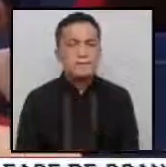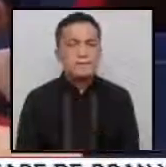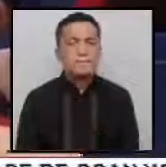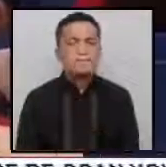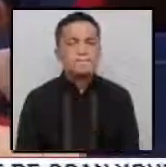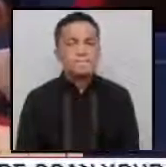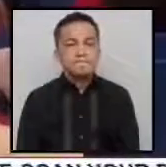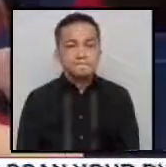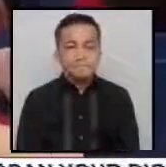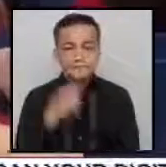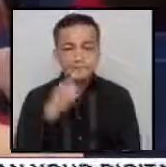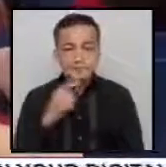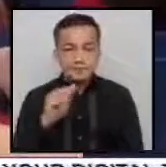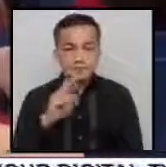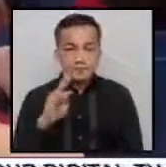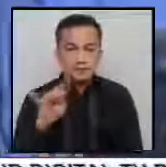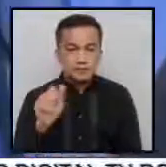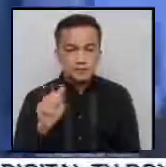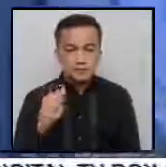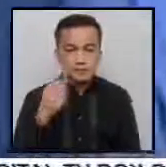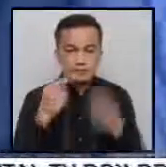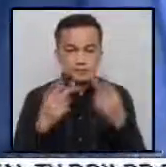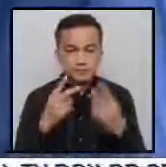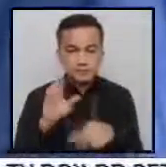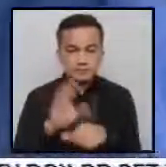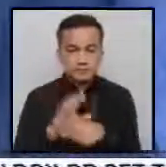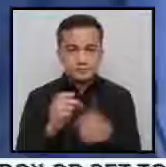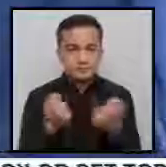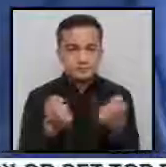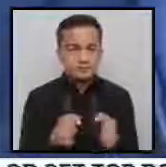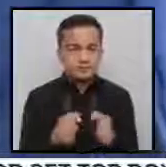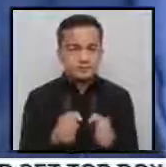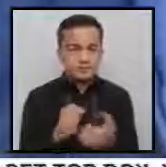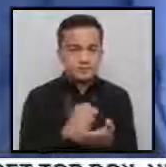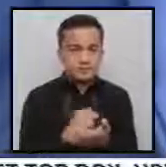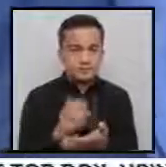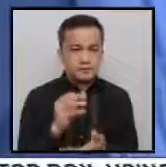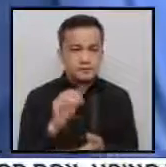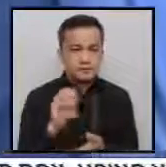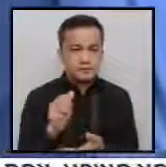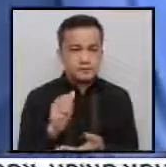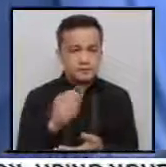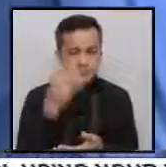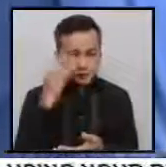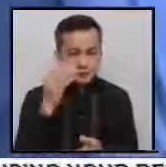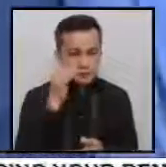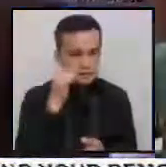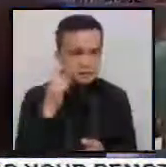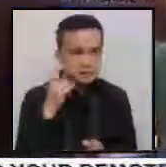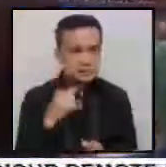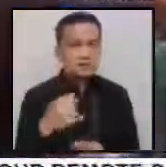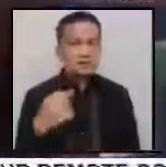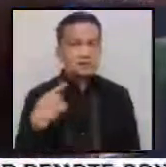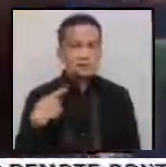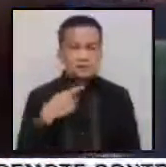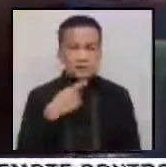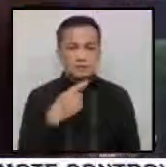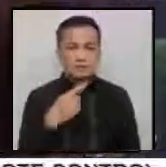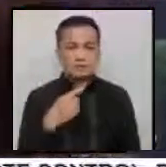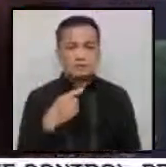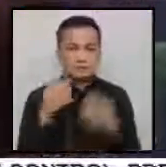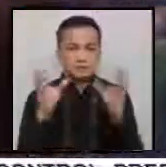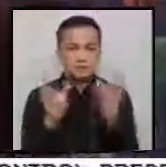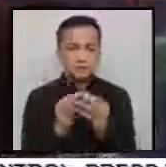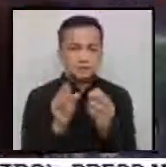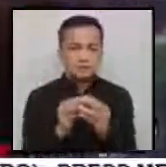Abella nang siya'y bumisita sa isang church event sa Santa Maria, Bulacan kagabi kung saan nagkaroon din siya ng town hall meeting sa